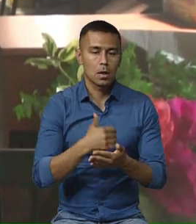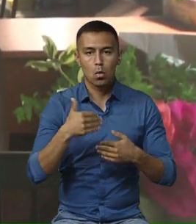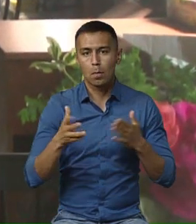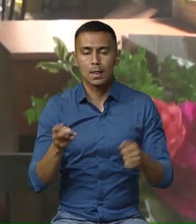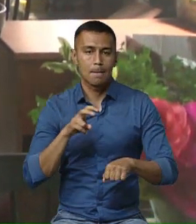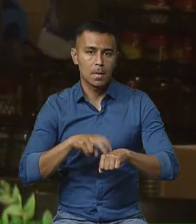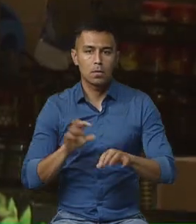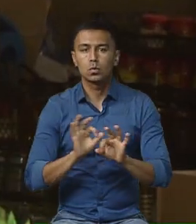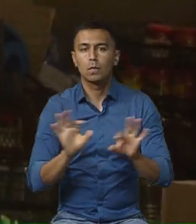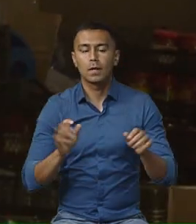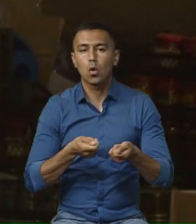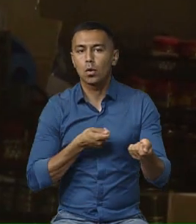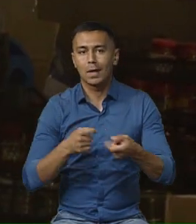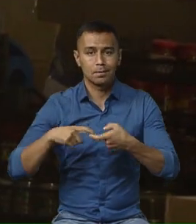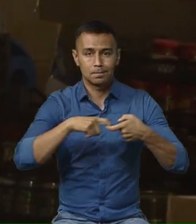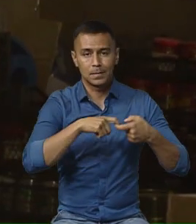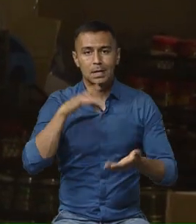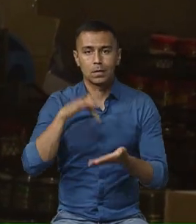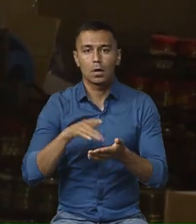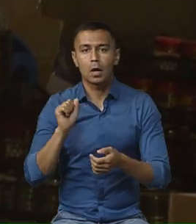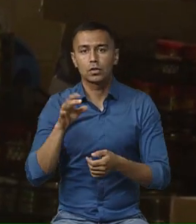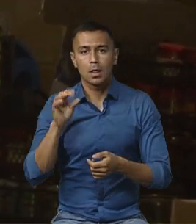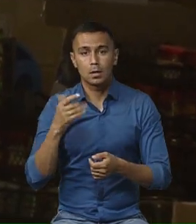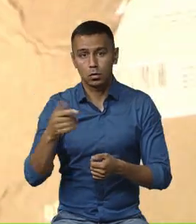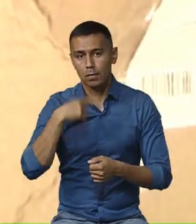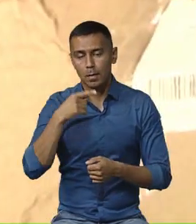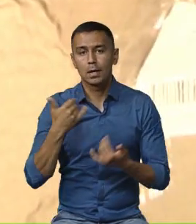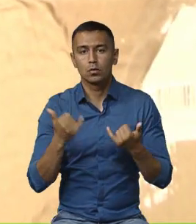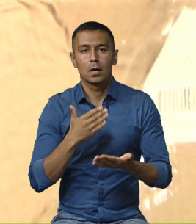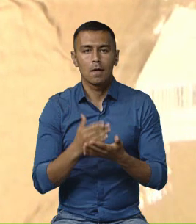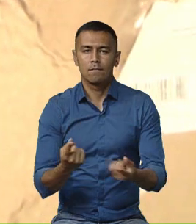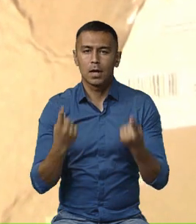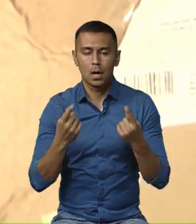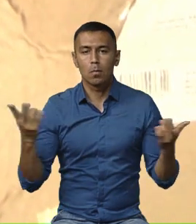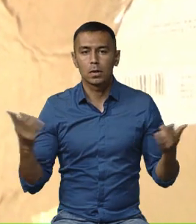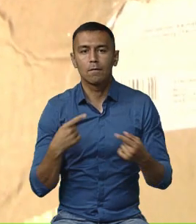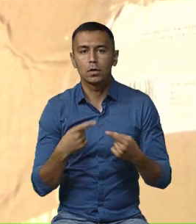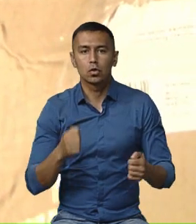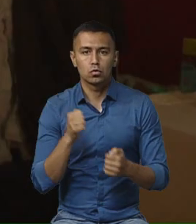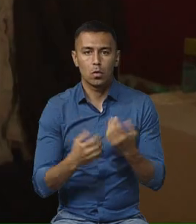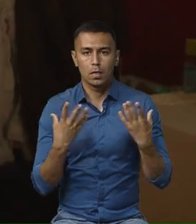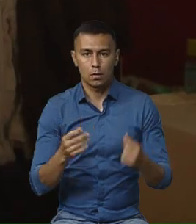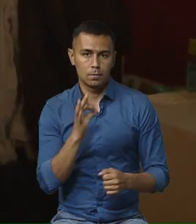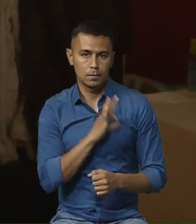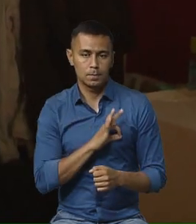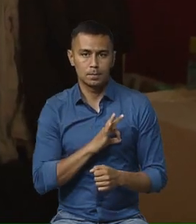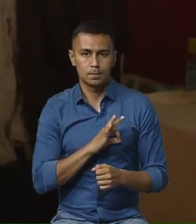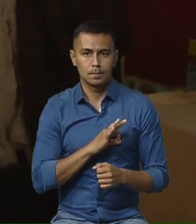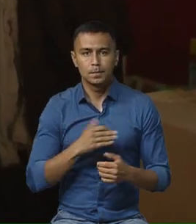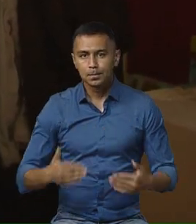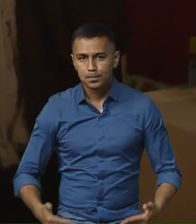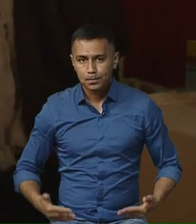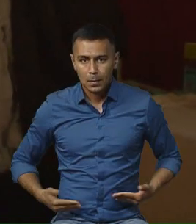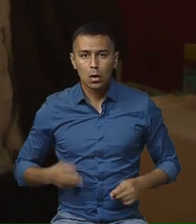для медиків, розповідає координатор центру Анжела. За її словами, на сьогодні є велика потреба у речах щоденного вжитку. Спідня білизна,